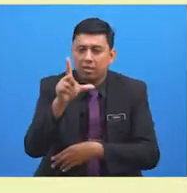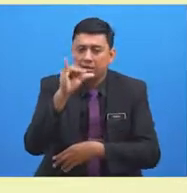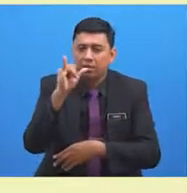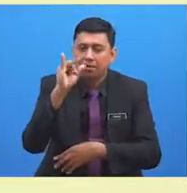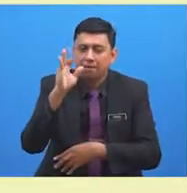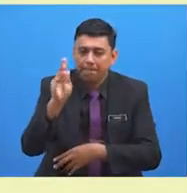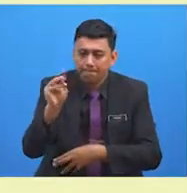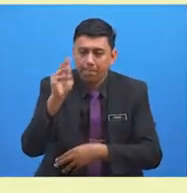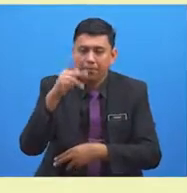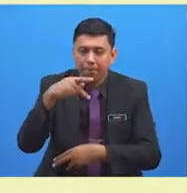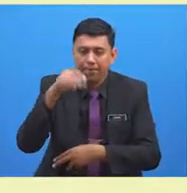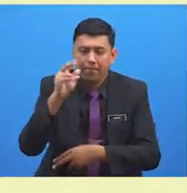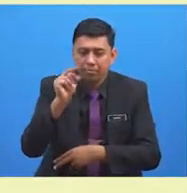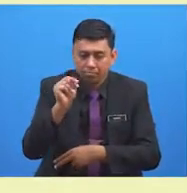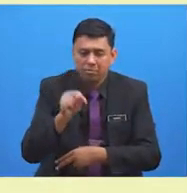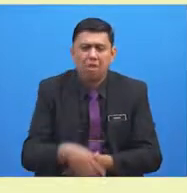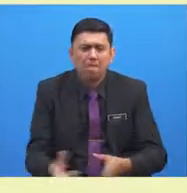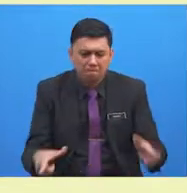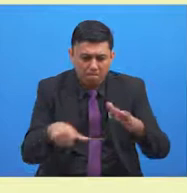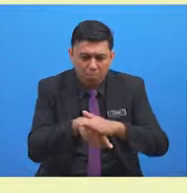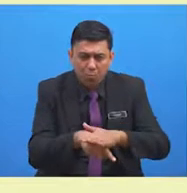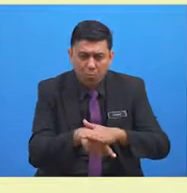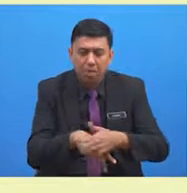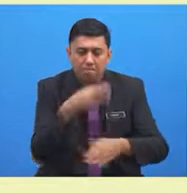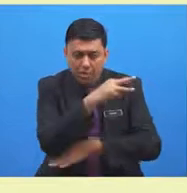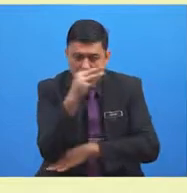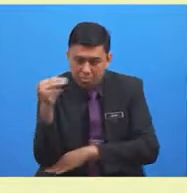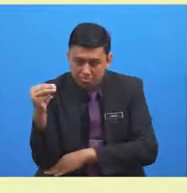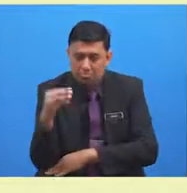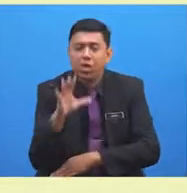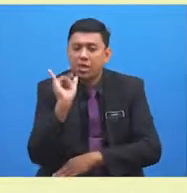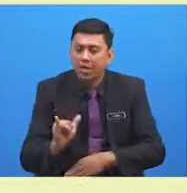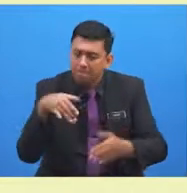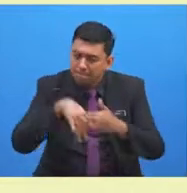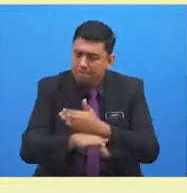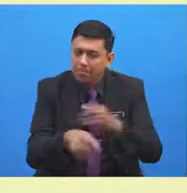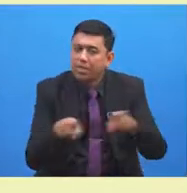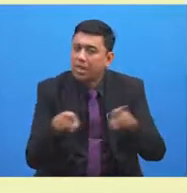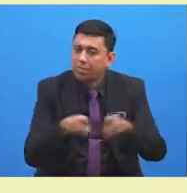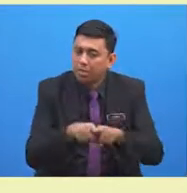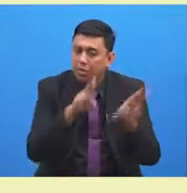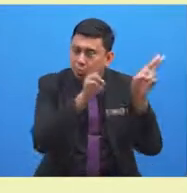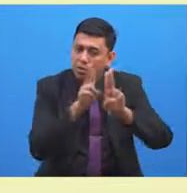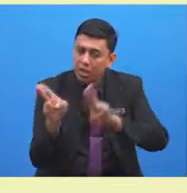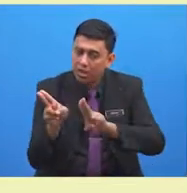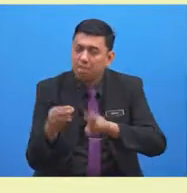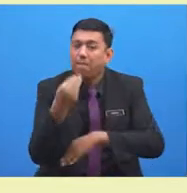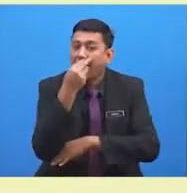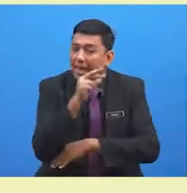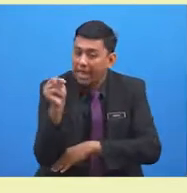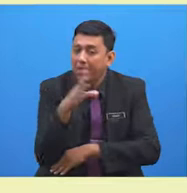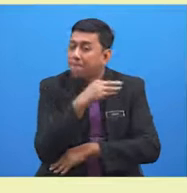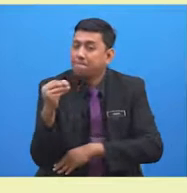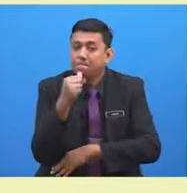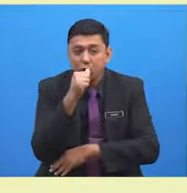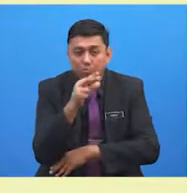dindingnya memberi perlindungan daripada mikroorganisma yang masuk bersama-sama udara, makanan